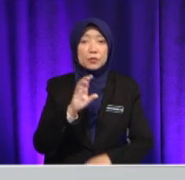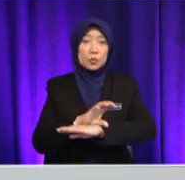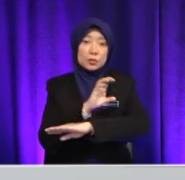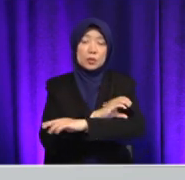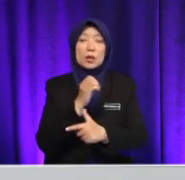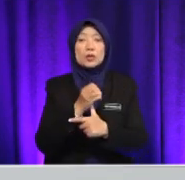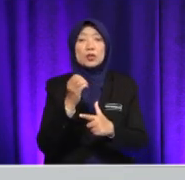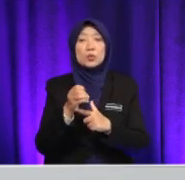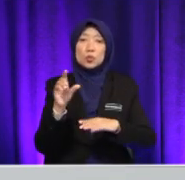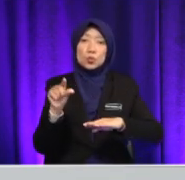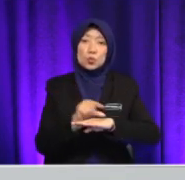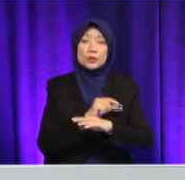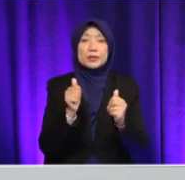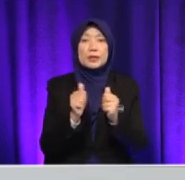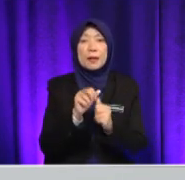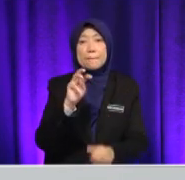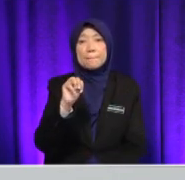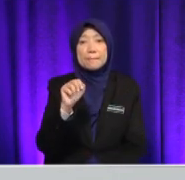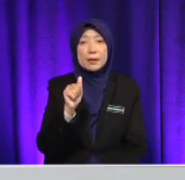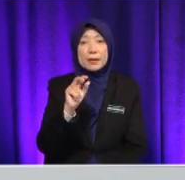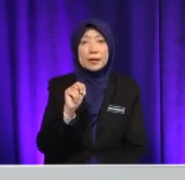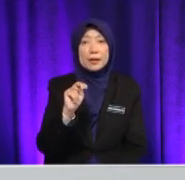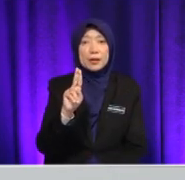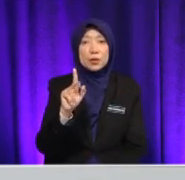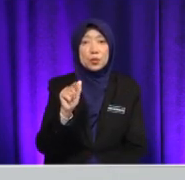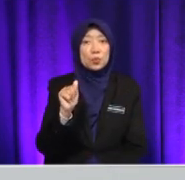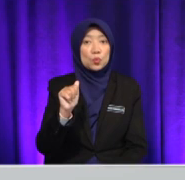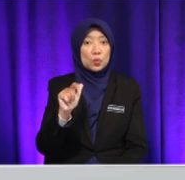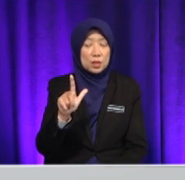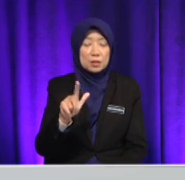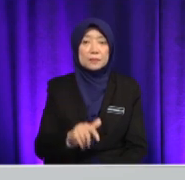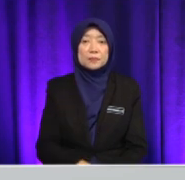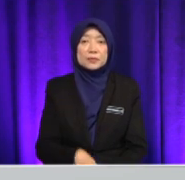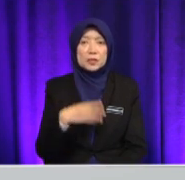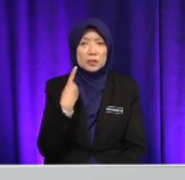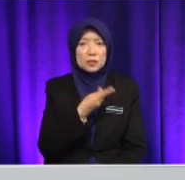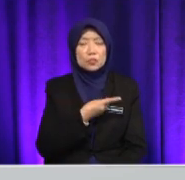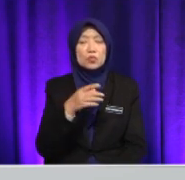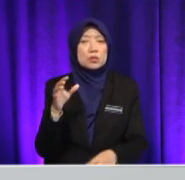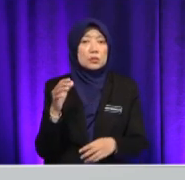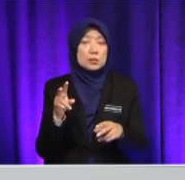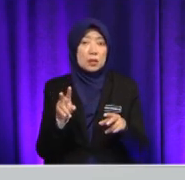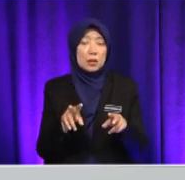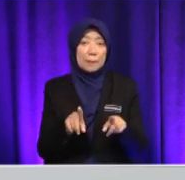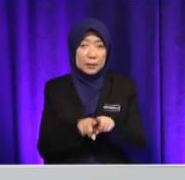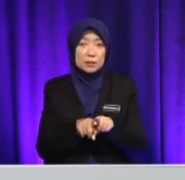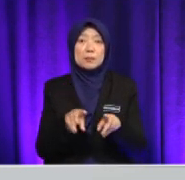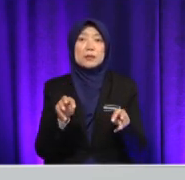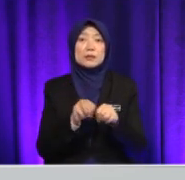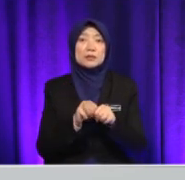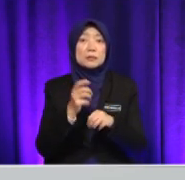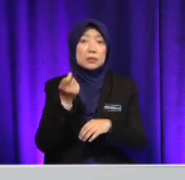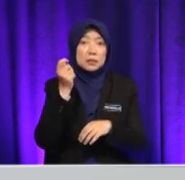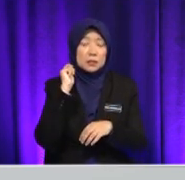manual Oke kemudian kita juga perlu Melaka ide sama juga macam dengan papa tanda akhirnya kita